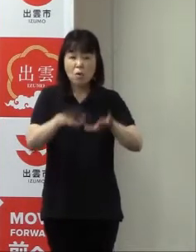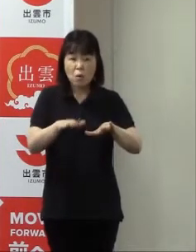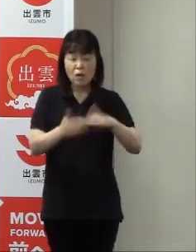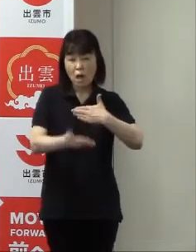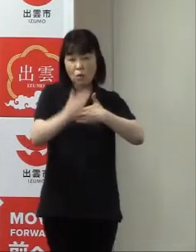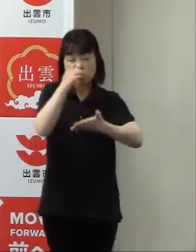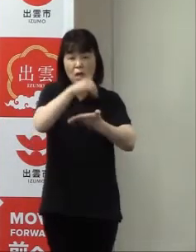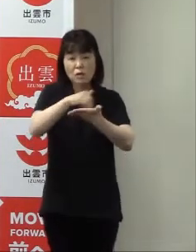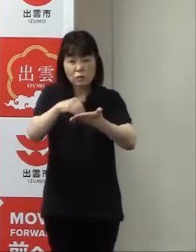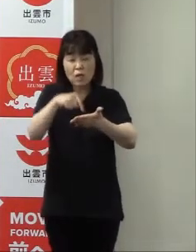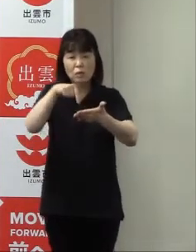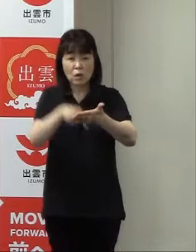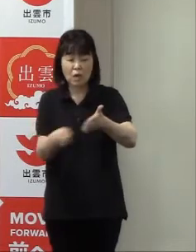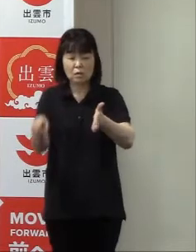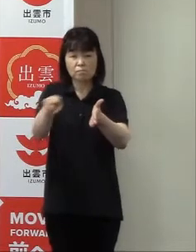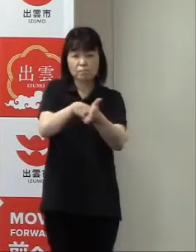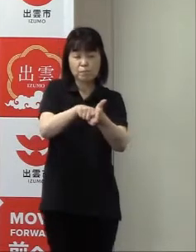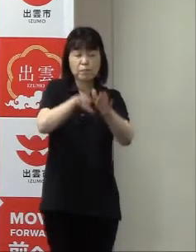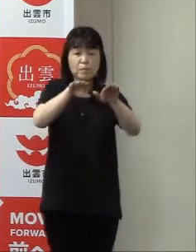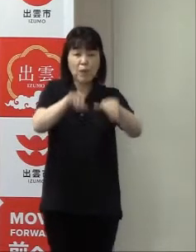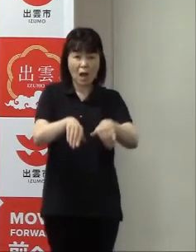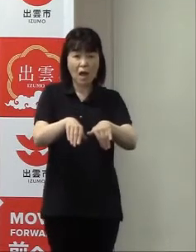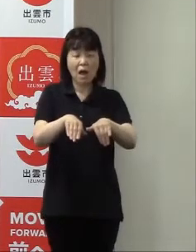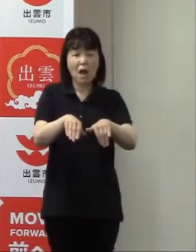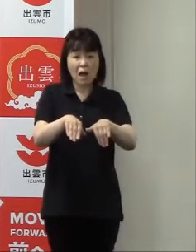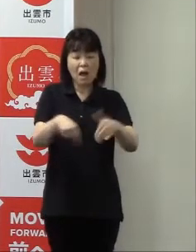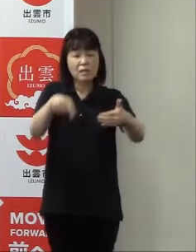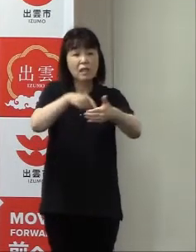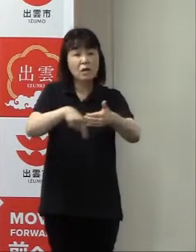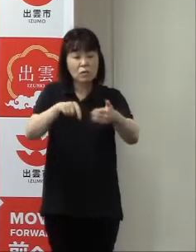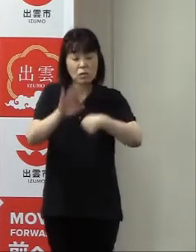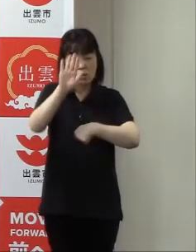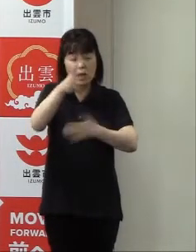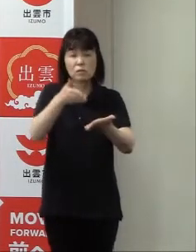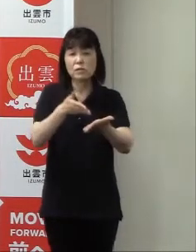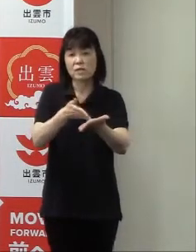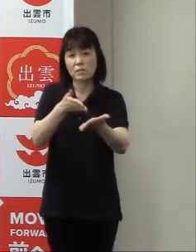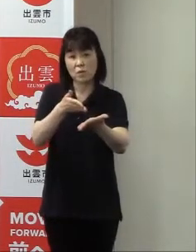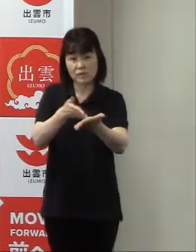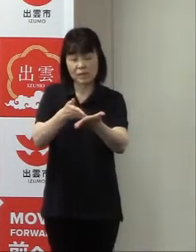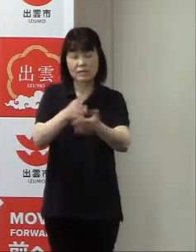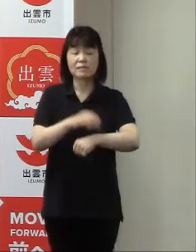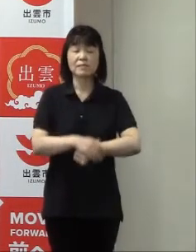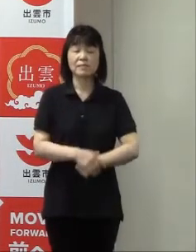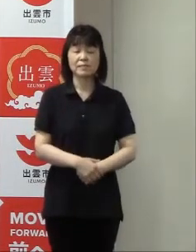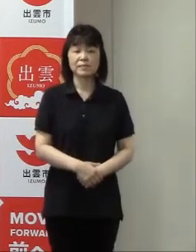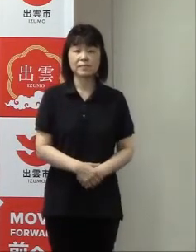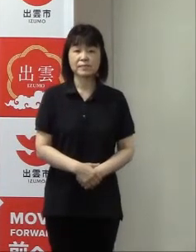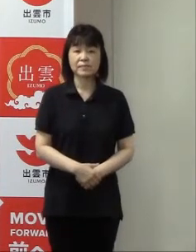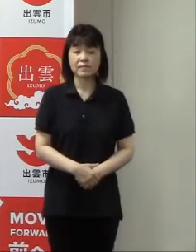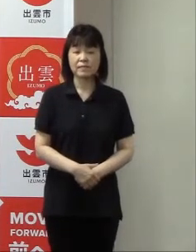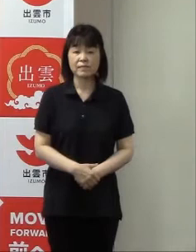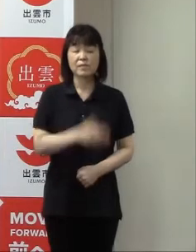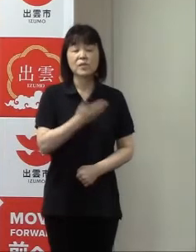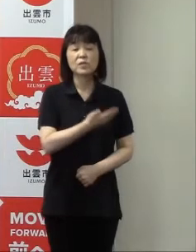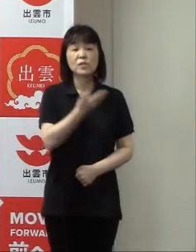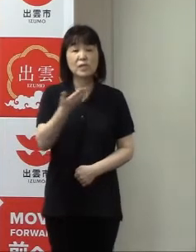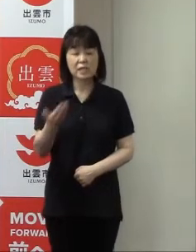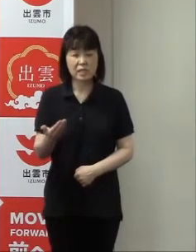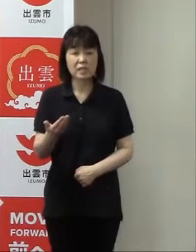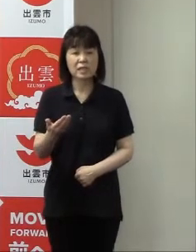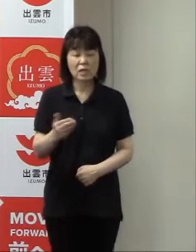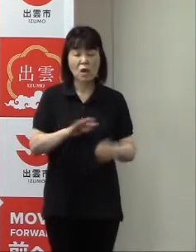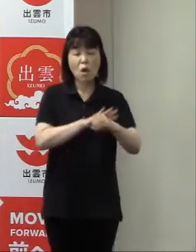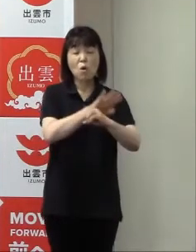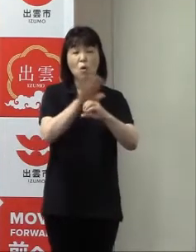ところであります。補正予算についてはこの後ご説明をさせていただきます。次に新型コロナウイ